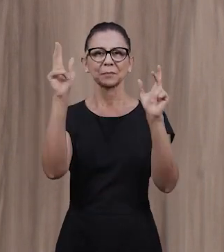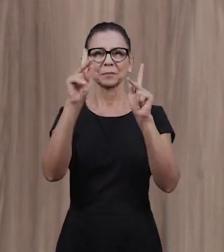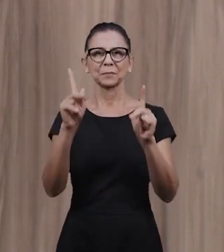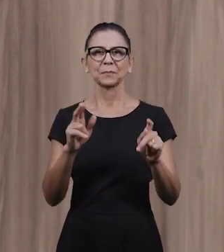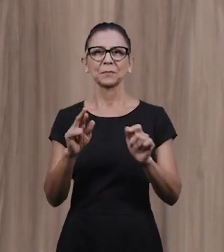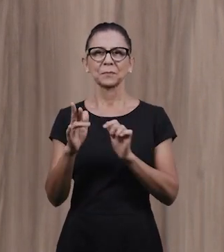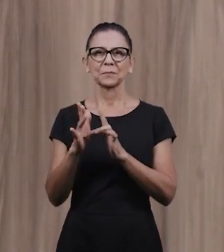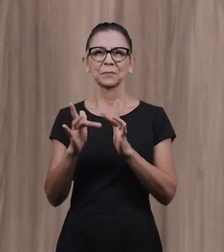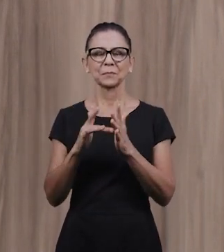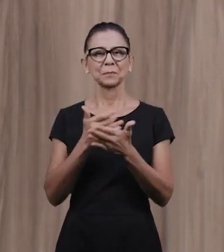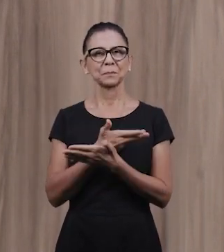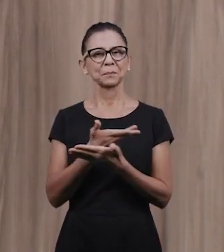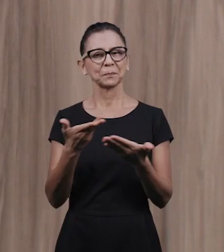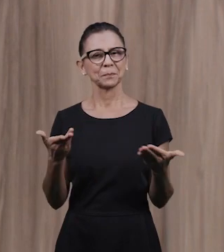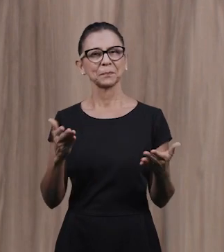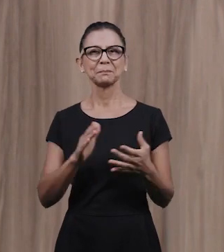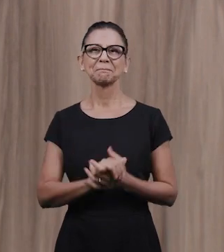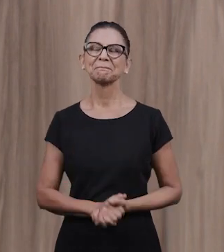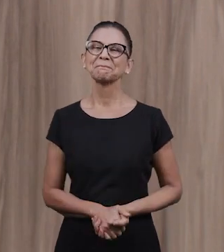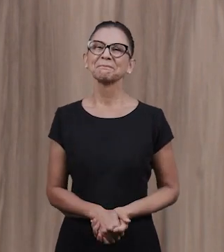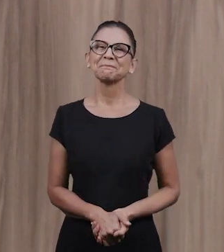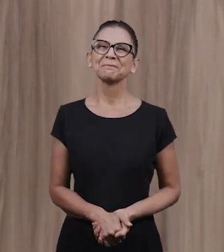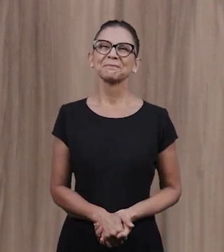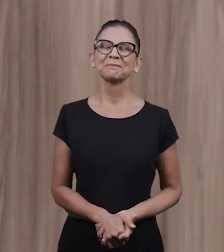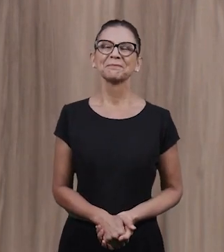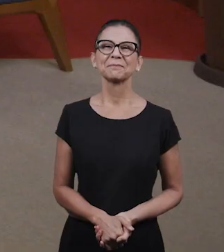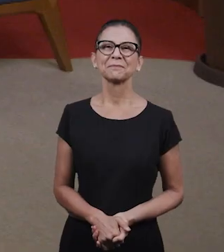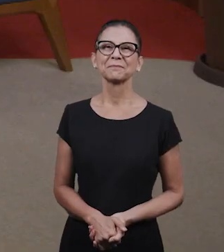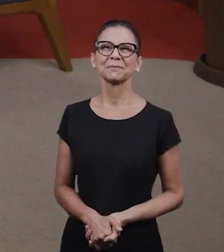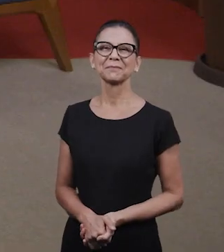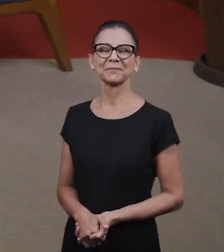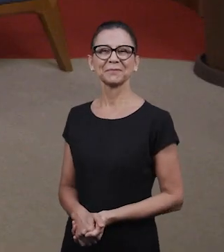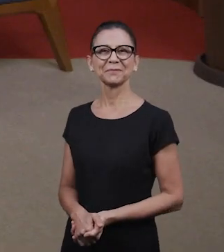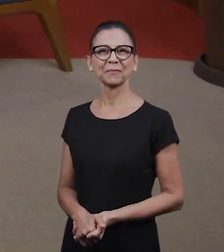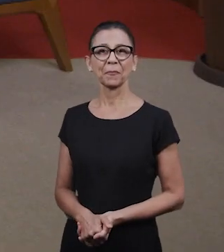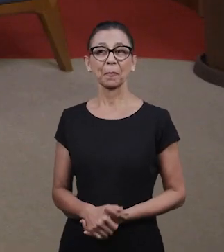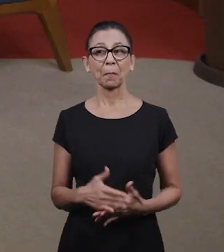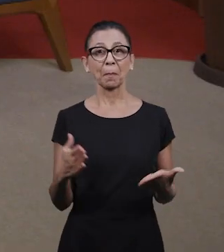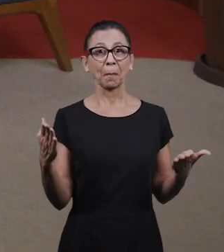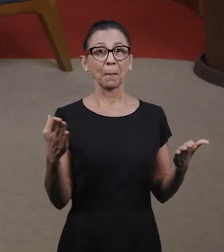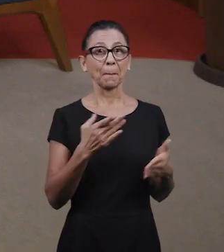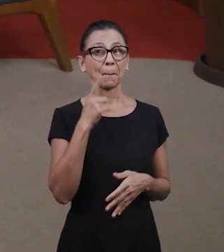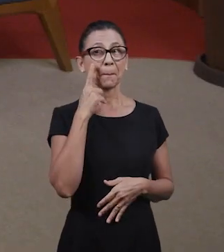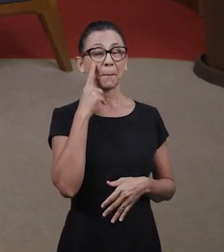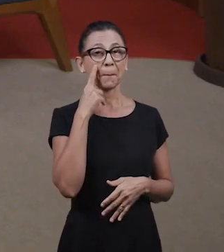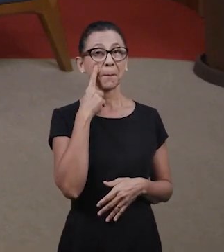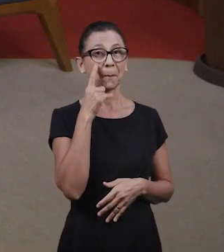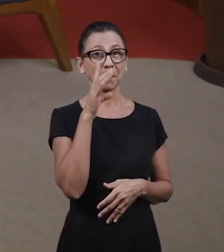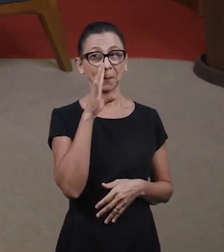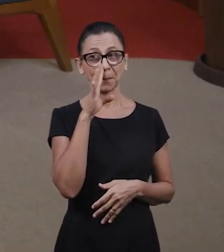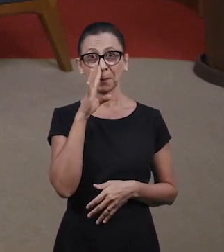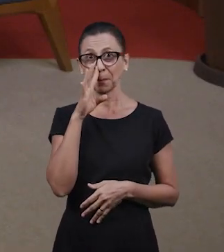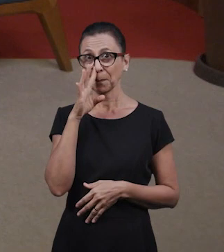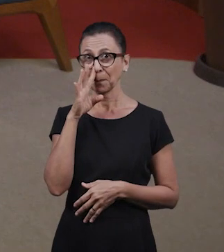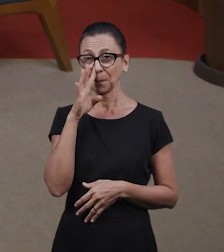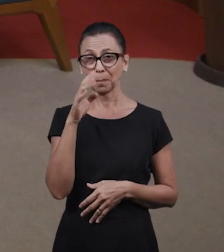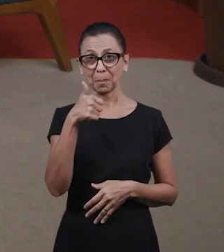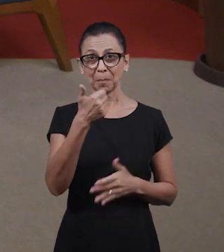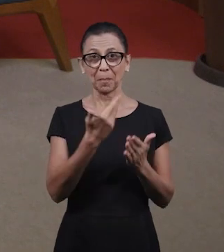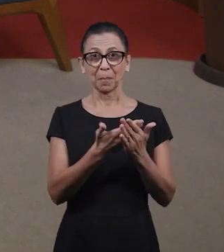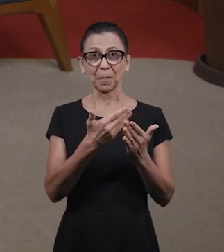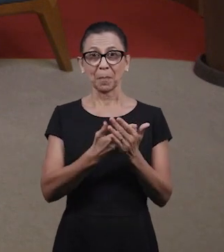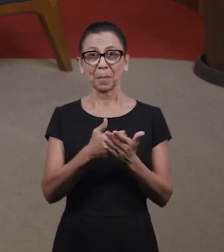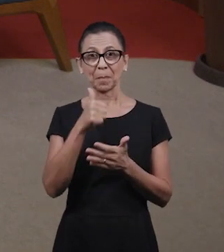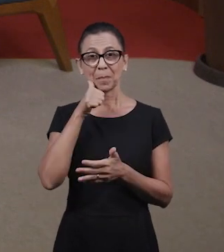Dieu. Nous souhaitons à tous la paix du Seigneur Jésus. Et aujourd'hui, nous allons assister à la première étude de